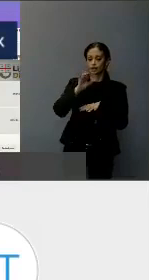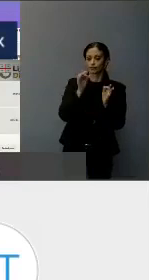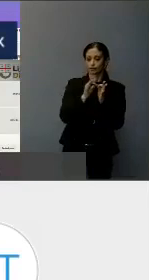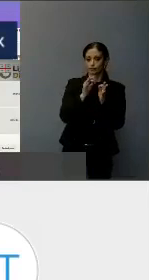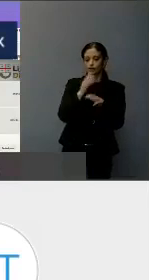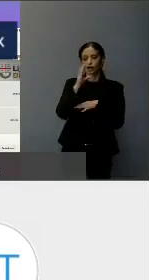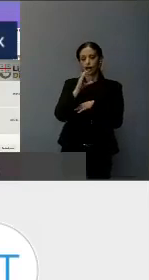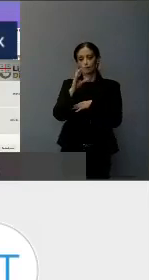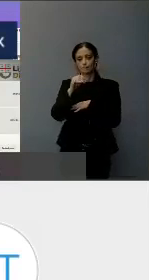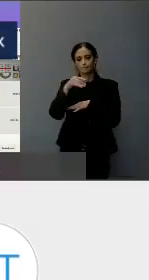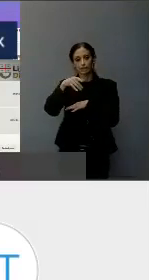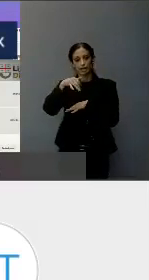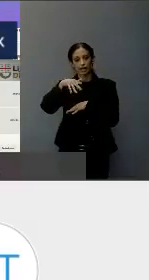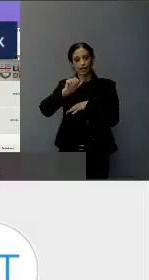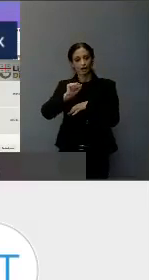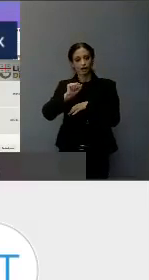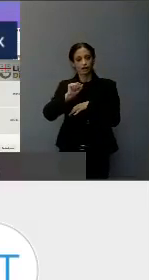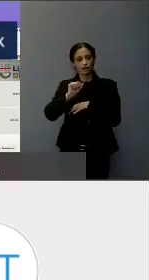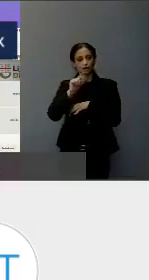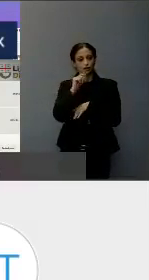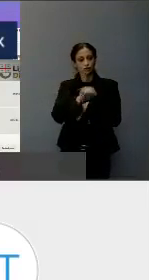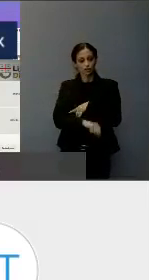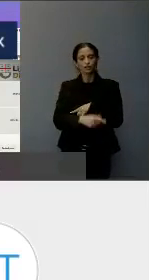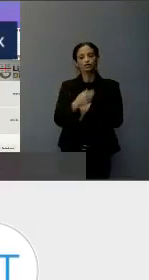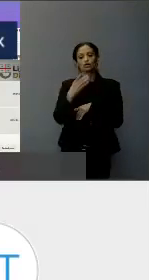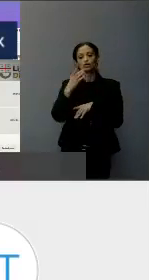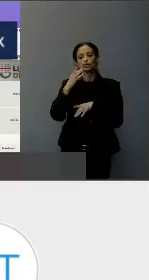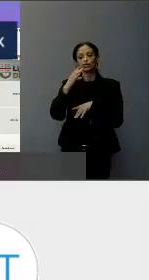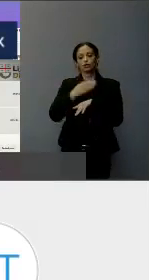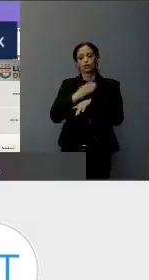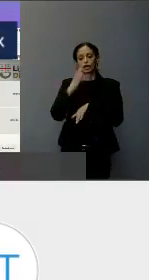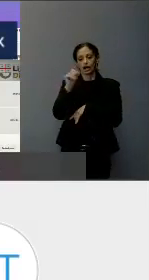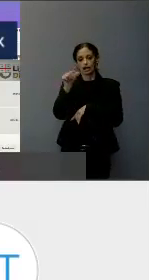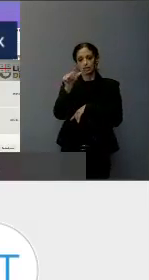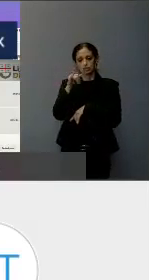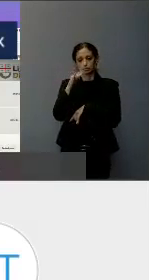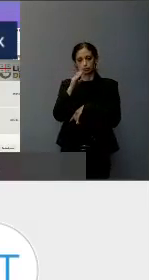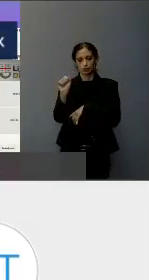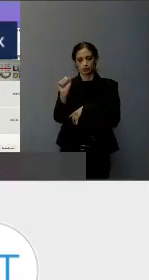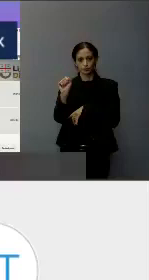campanella o consigliere cassiba